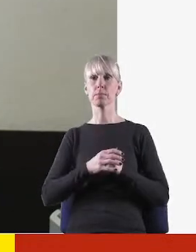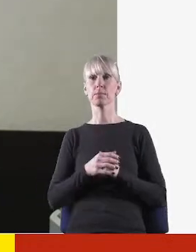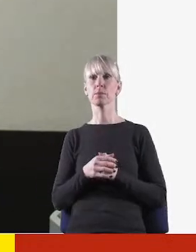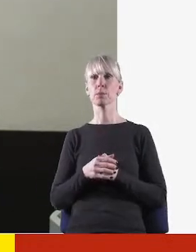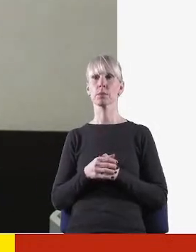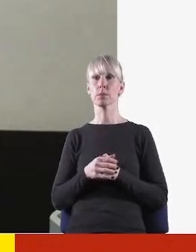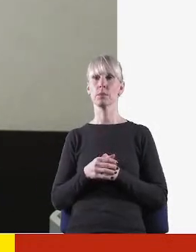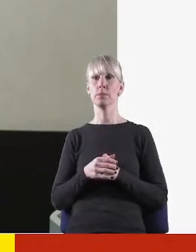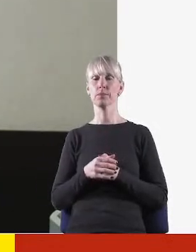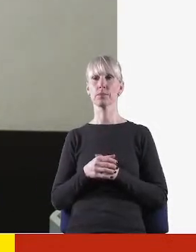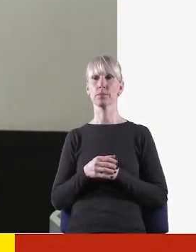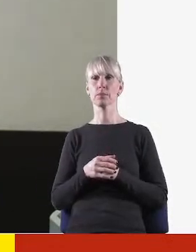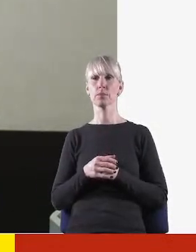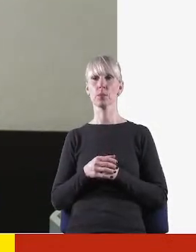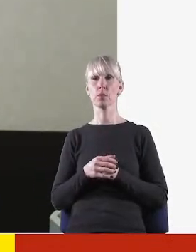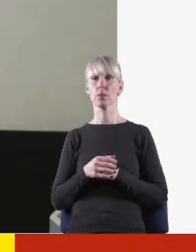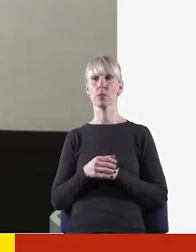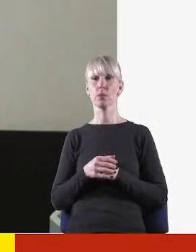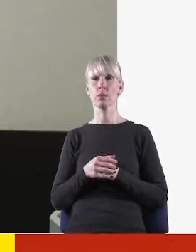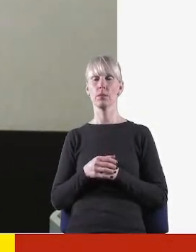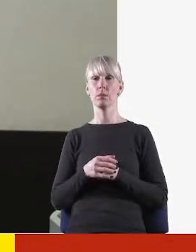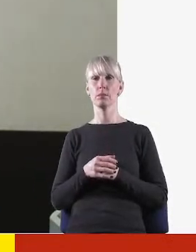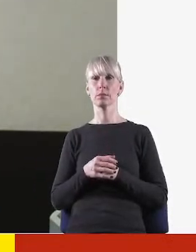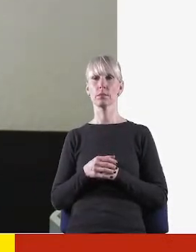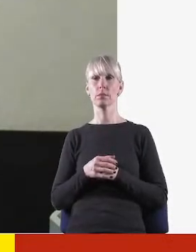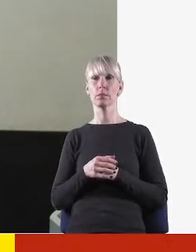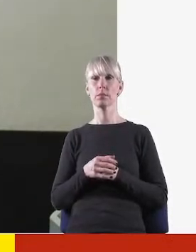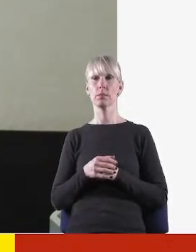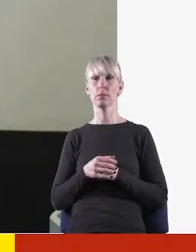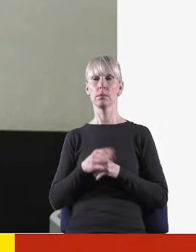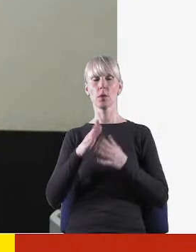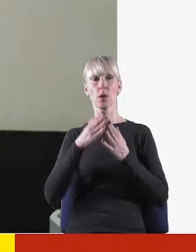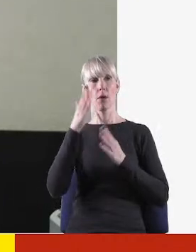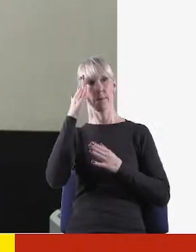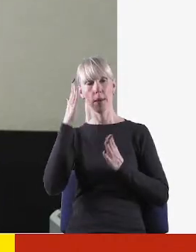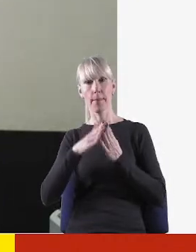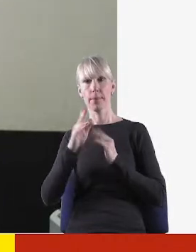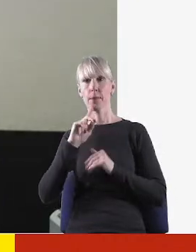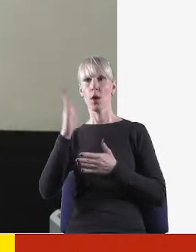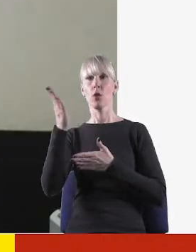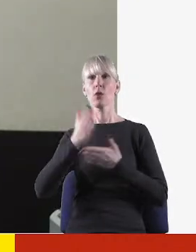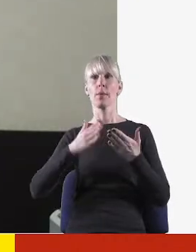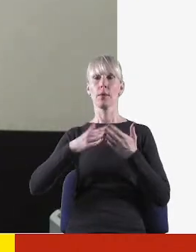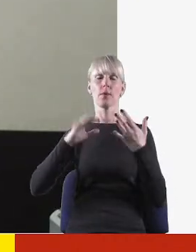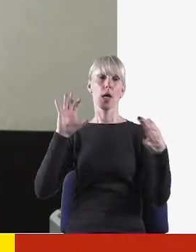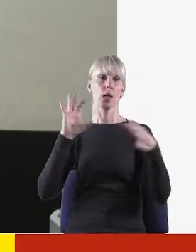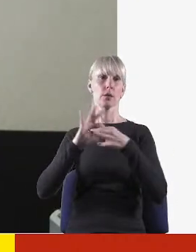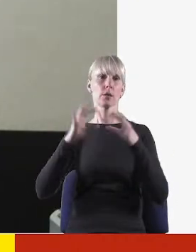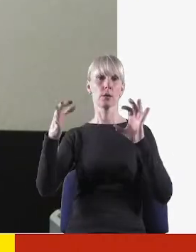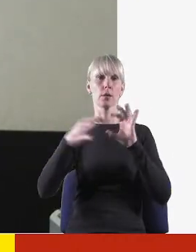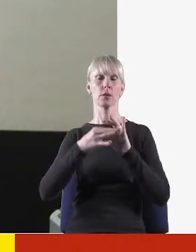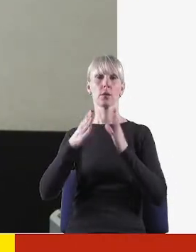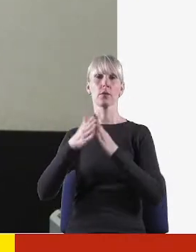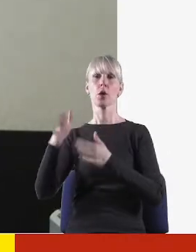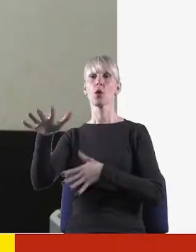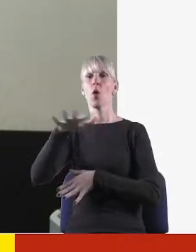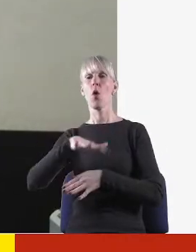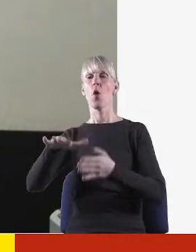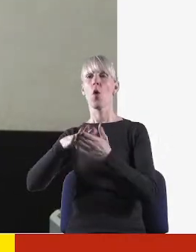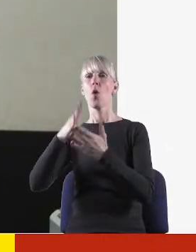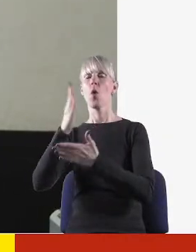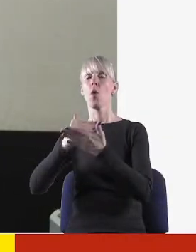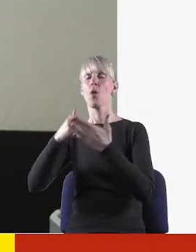wiemy od naszego odpowiednika naszego Departamentu Infrastruktury w Kujawsko-Pomorskim,